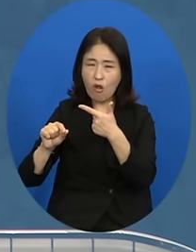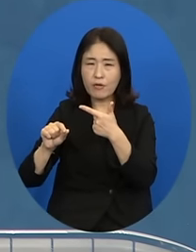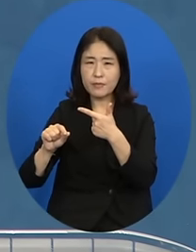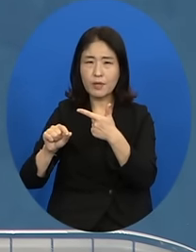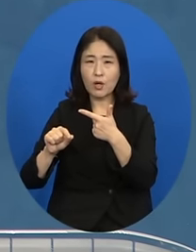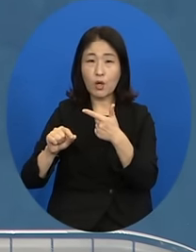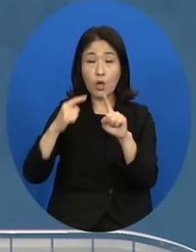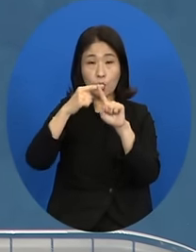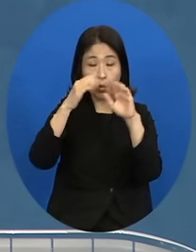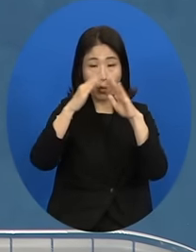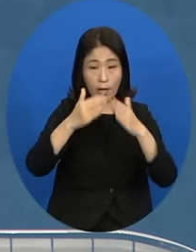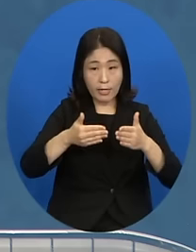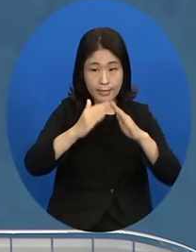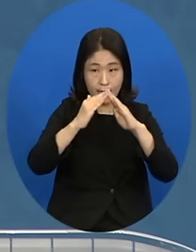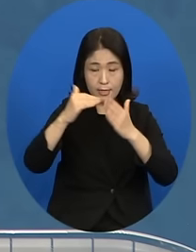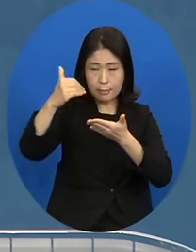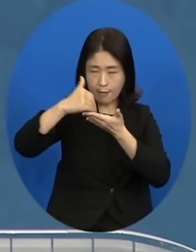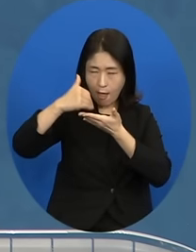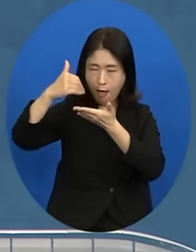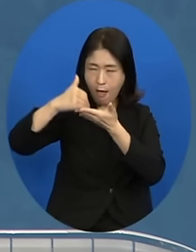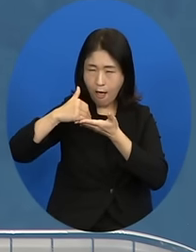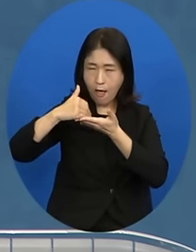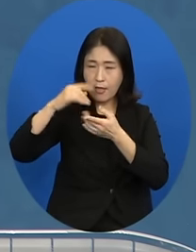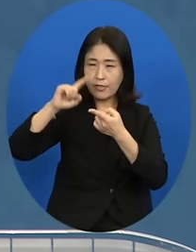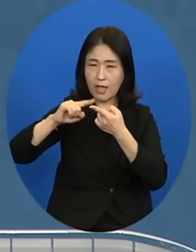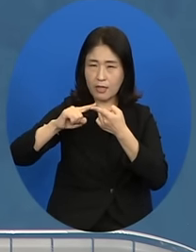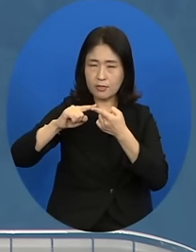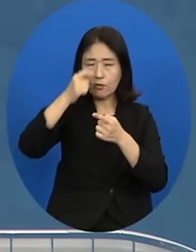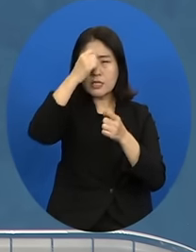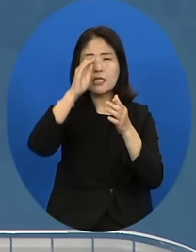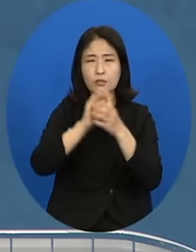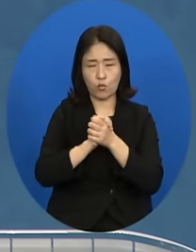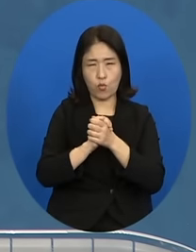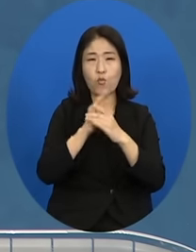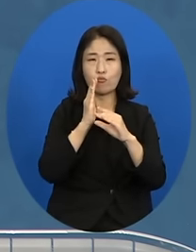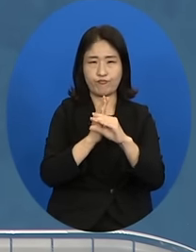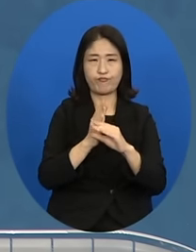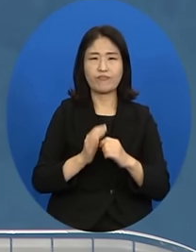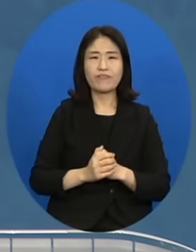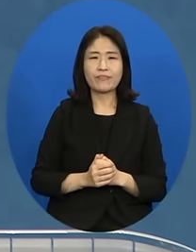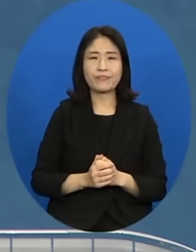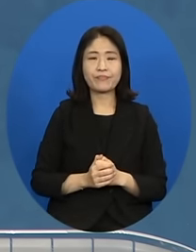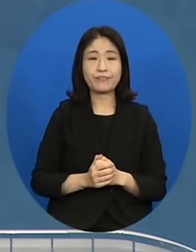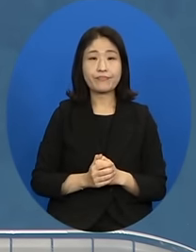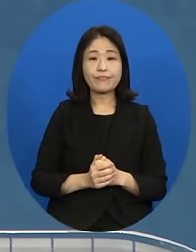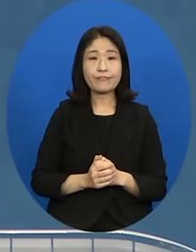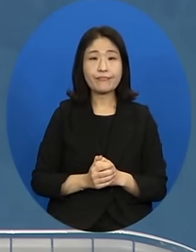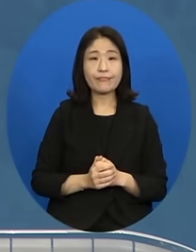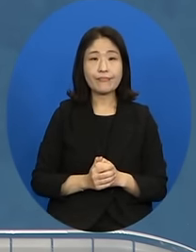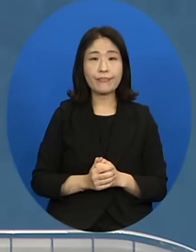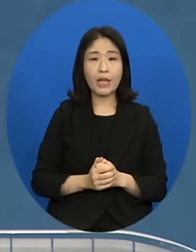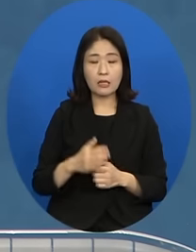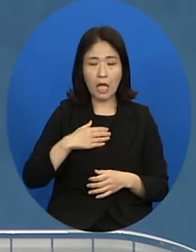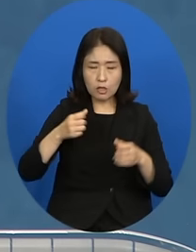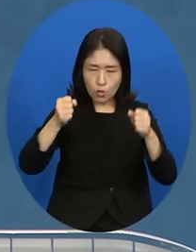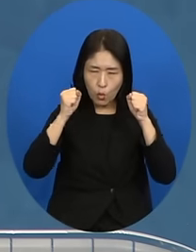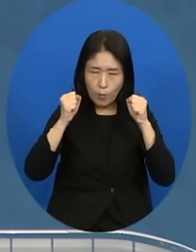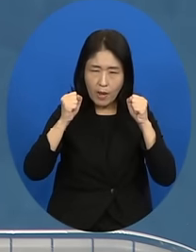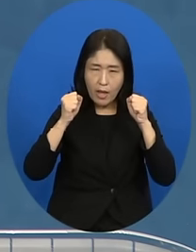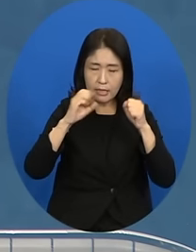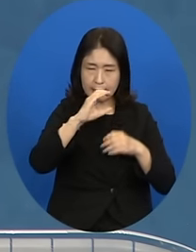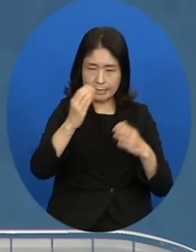교회 개척에 대한 제안을 받고 기도를 해왔습니다. 제 모 교인 감리교